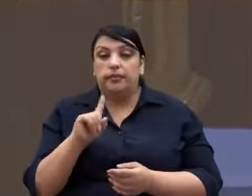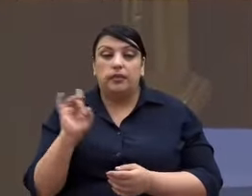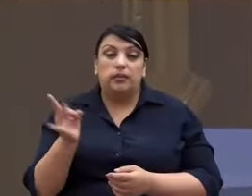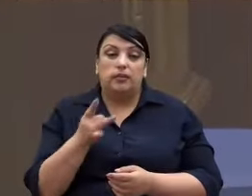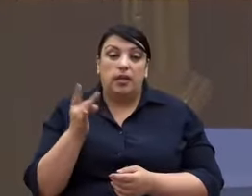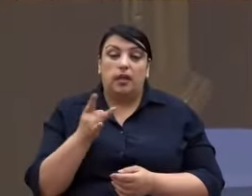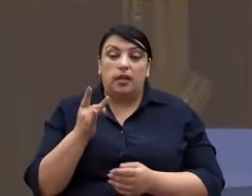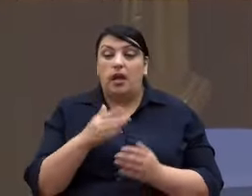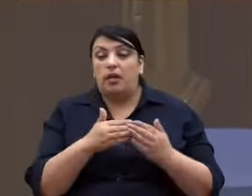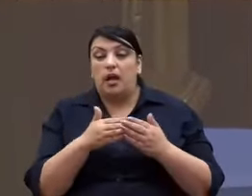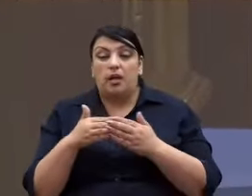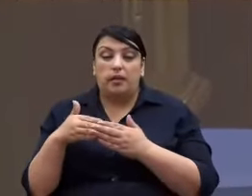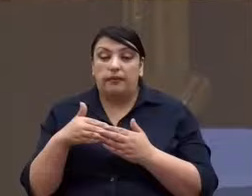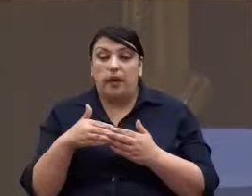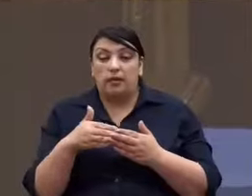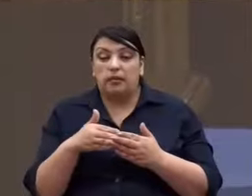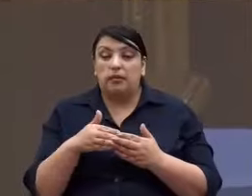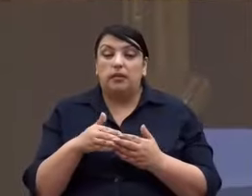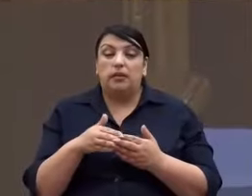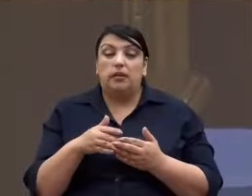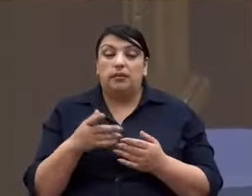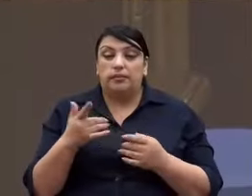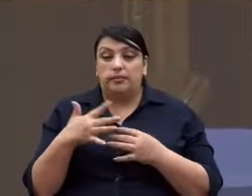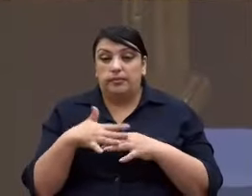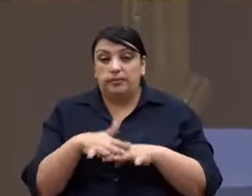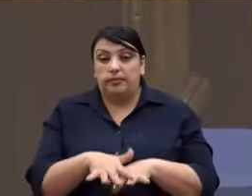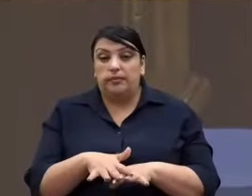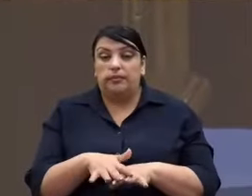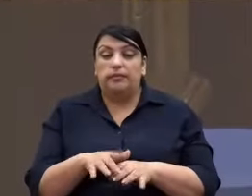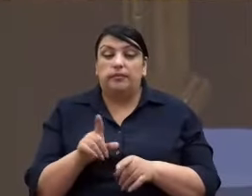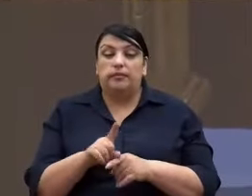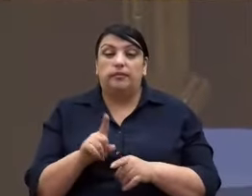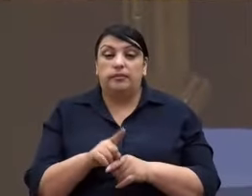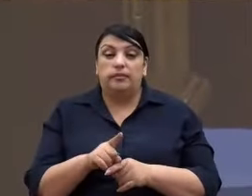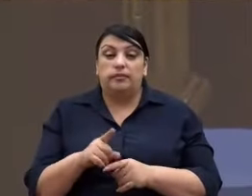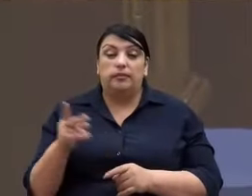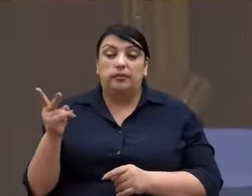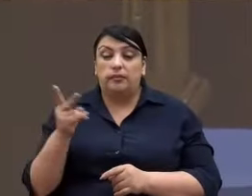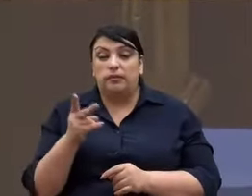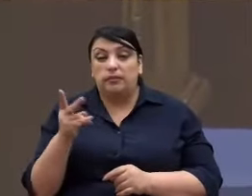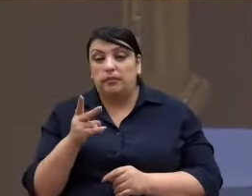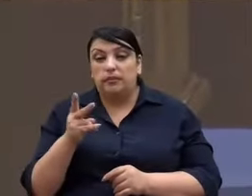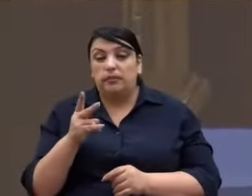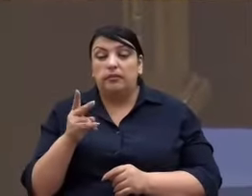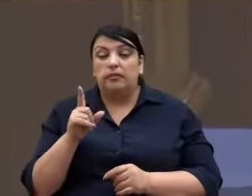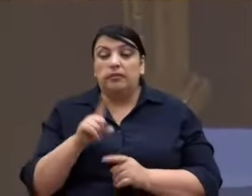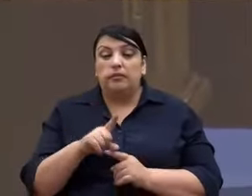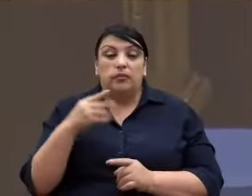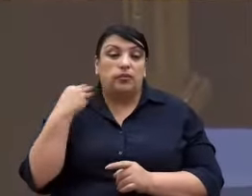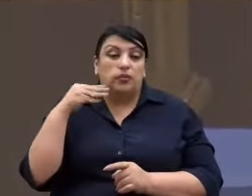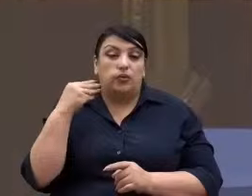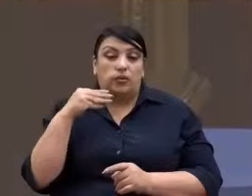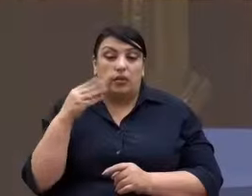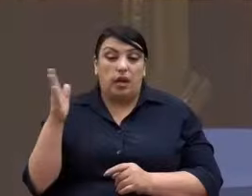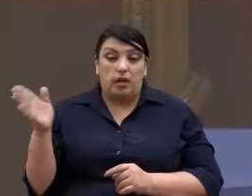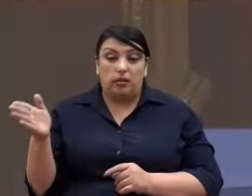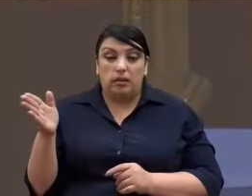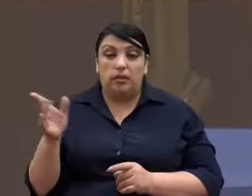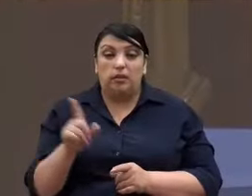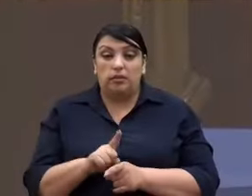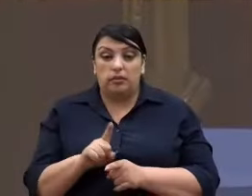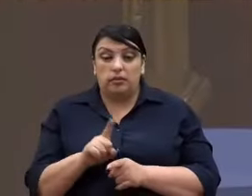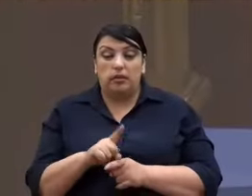հարևանների նաև արևմտյան մերձեցումը, նկատում եմ Թուրքիան, ինքնահատականն է։ Եվ ես չեմ պատրաստվում